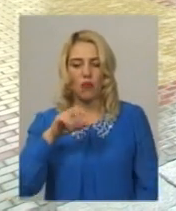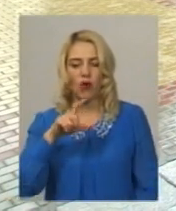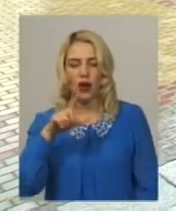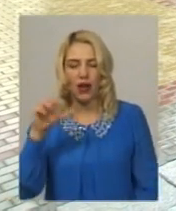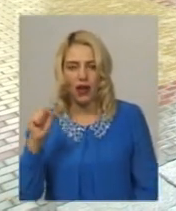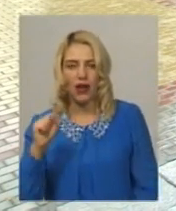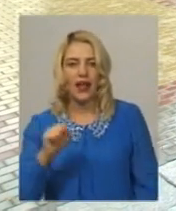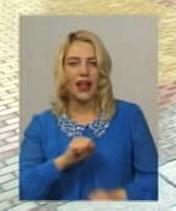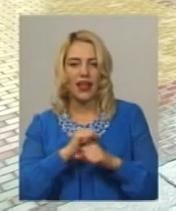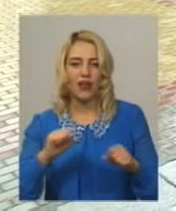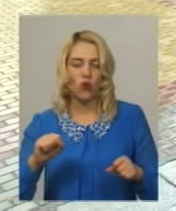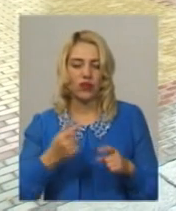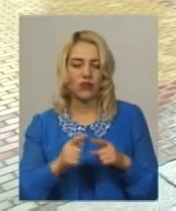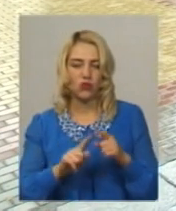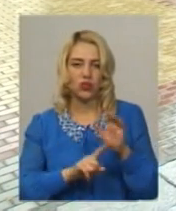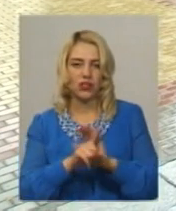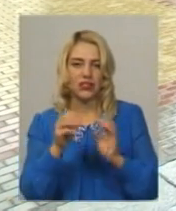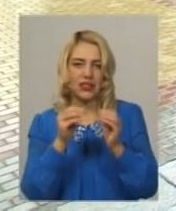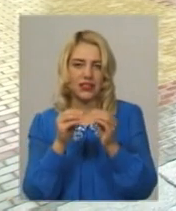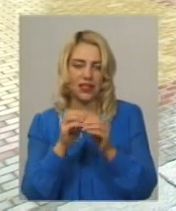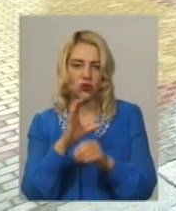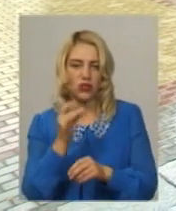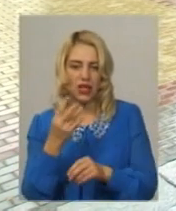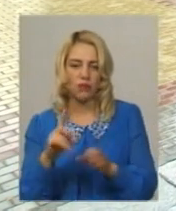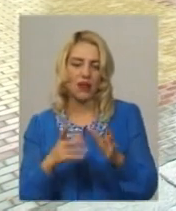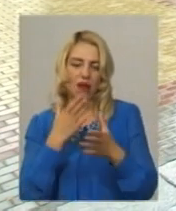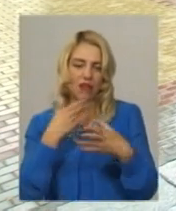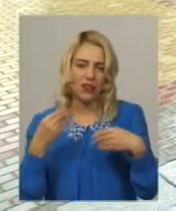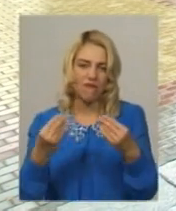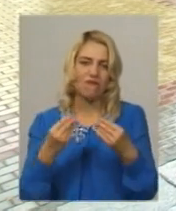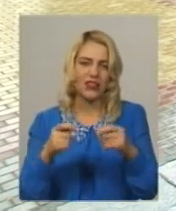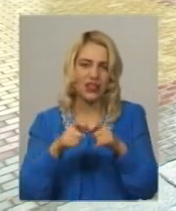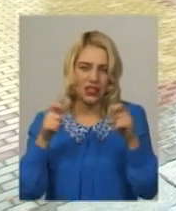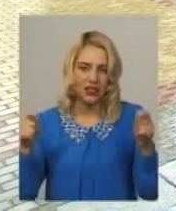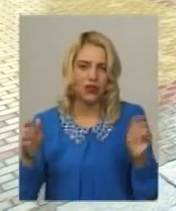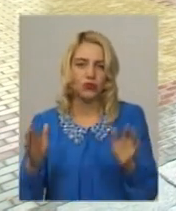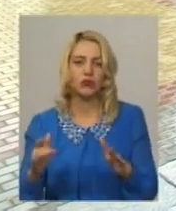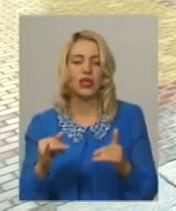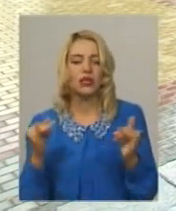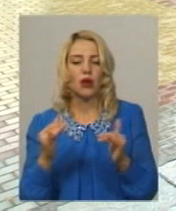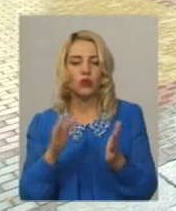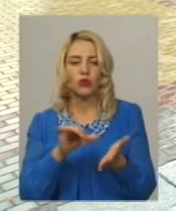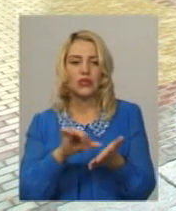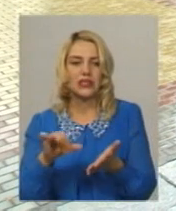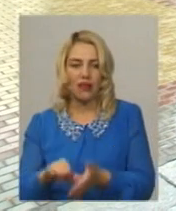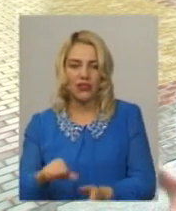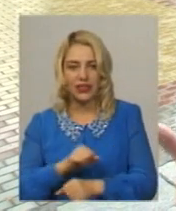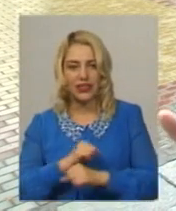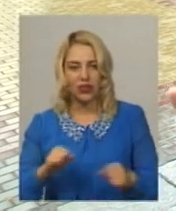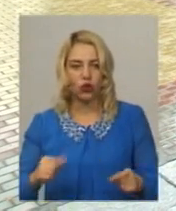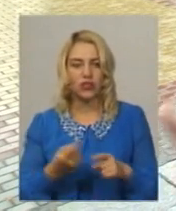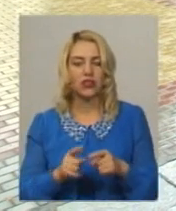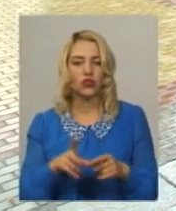Він розпочинається 10 серпня гарним відкриттям, історичним відкриттям, з представлені дійсно героїв, і